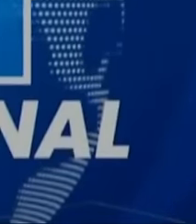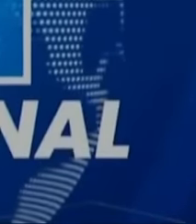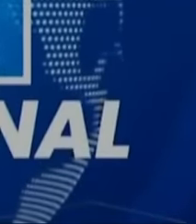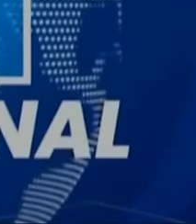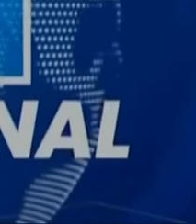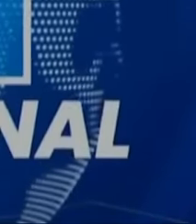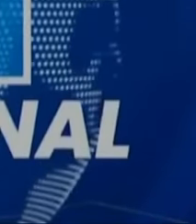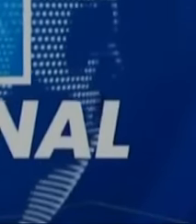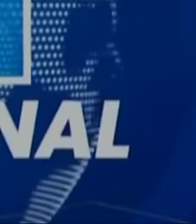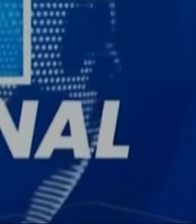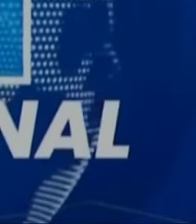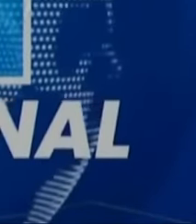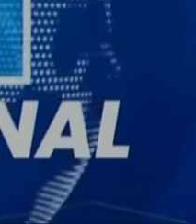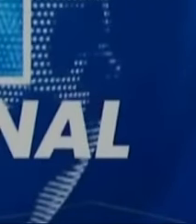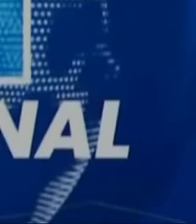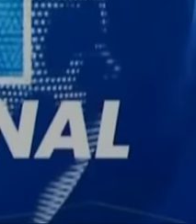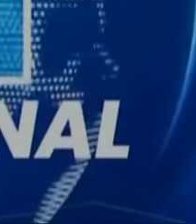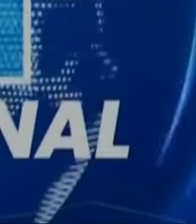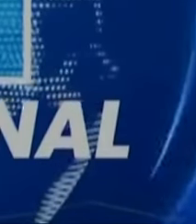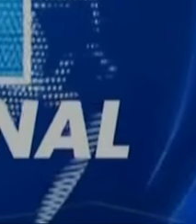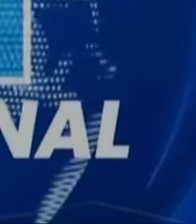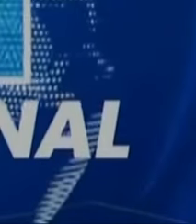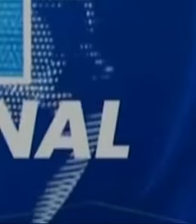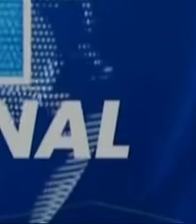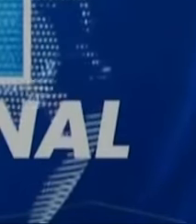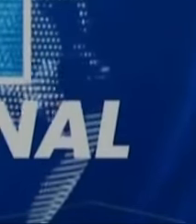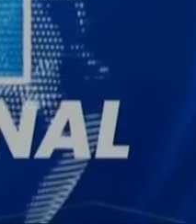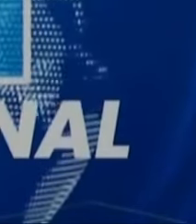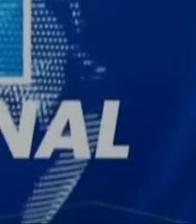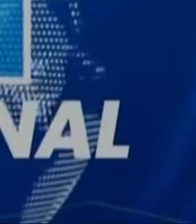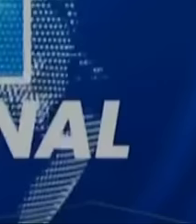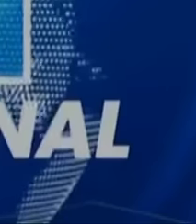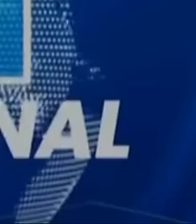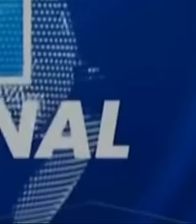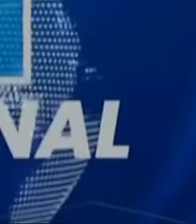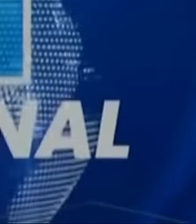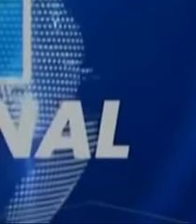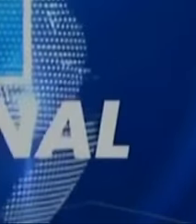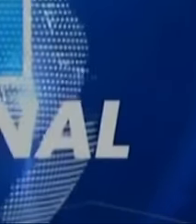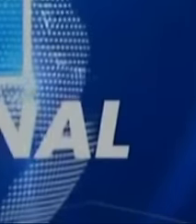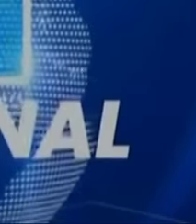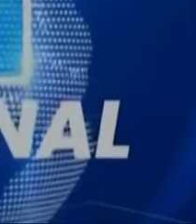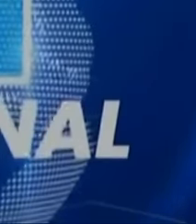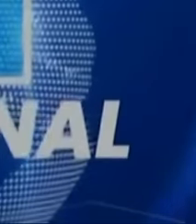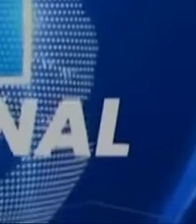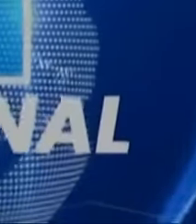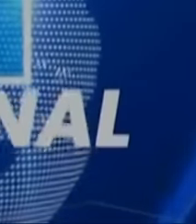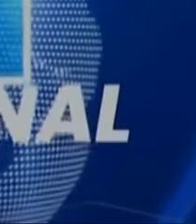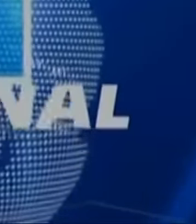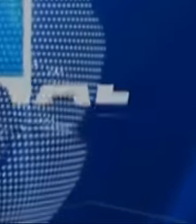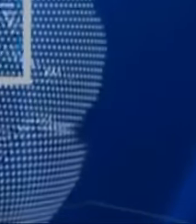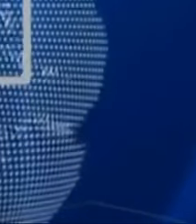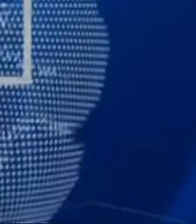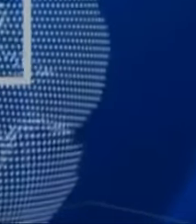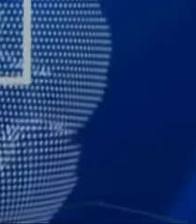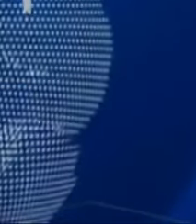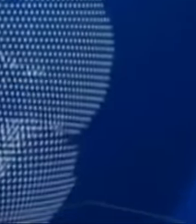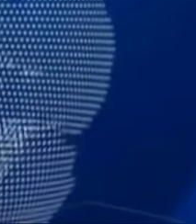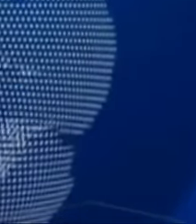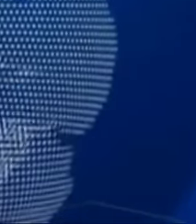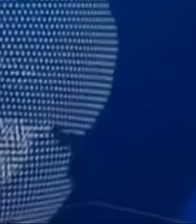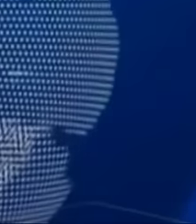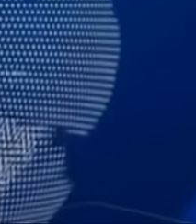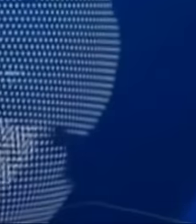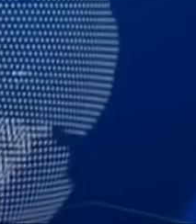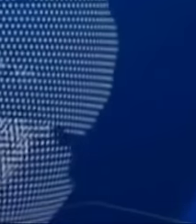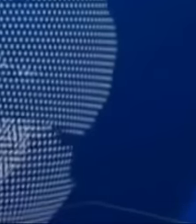Madame, Monsieur, bonsoir. Sœur Actualité est décalée en raison de la retransmission en direct de l'arrivée de Félix-Antoine Tshisekedi